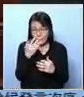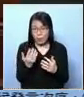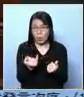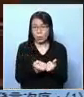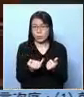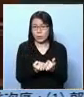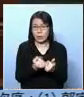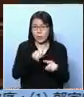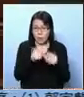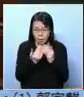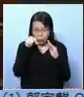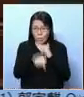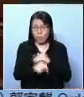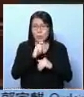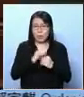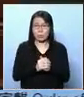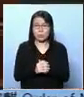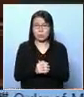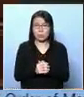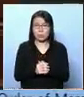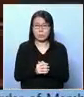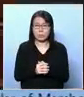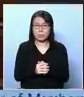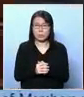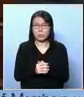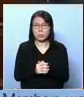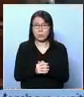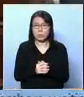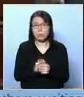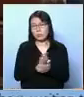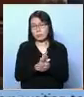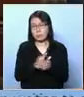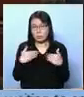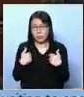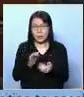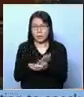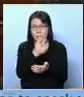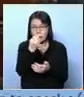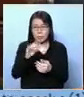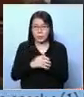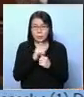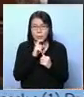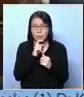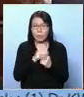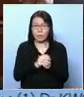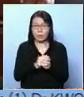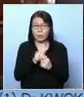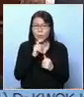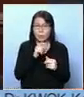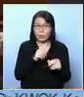大学里面竟然登了一个庆贺20周年炸这个这样的南斯拉夫中